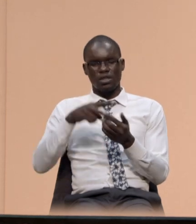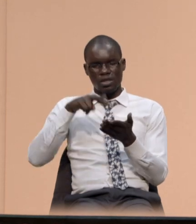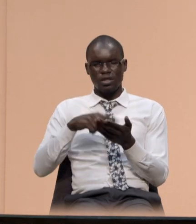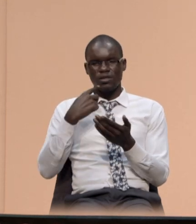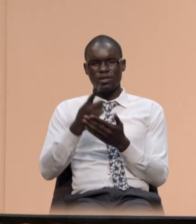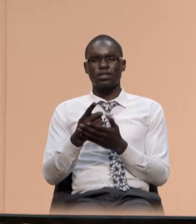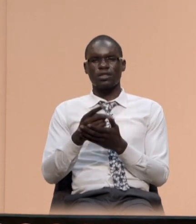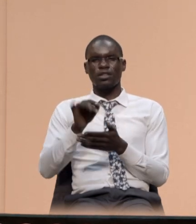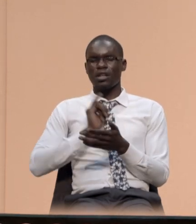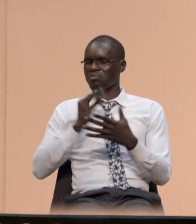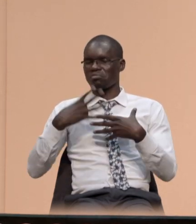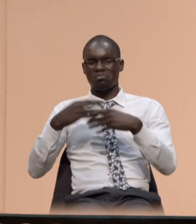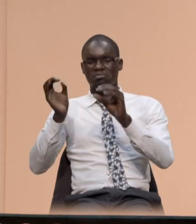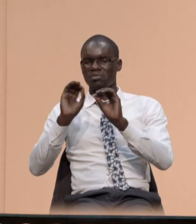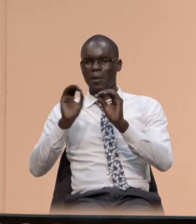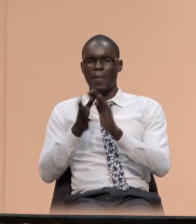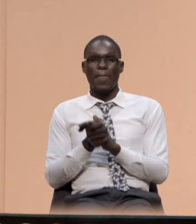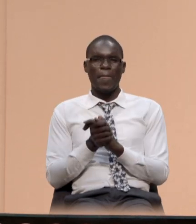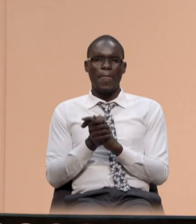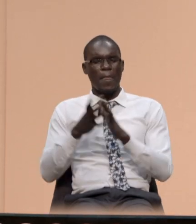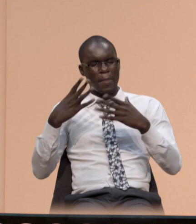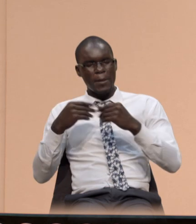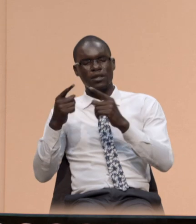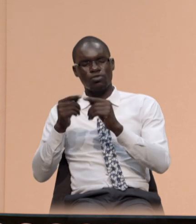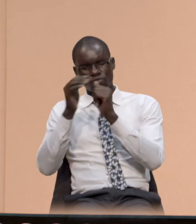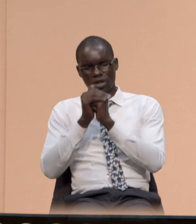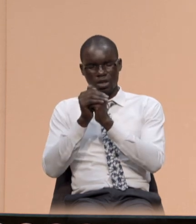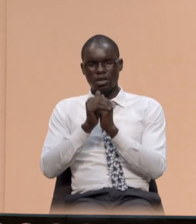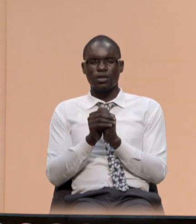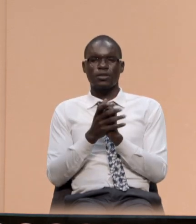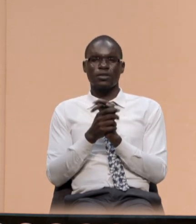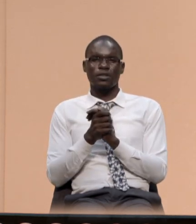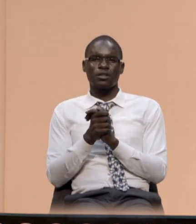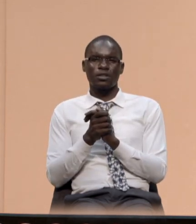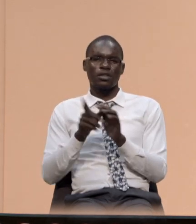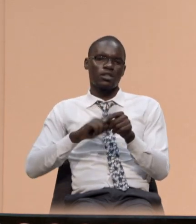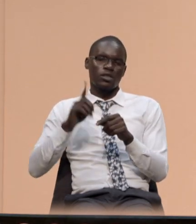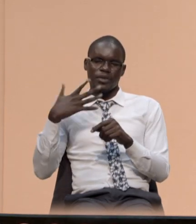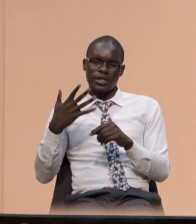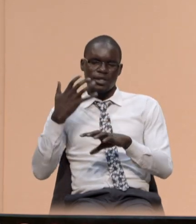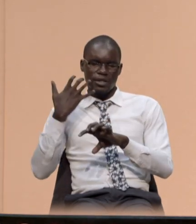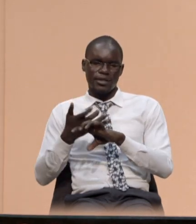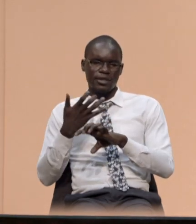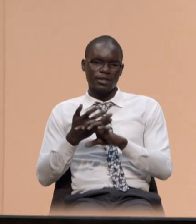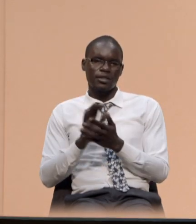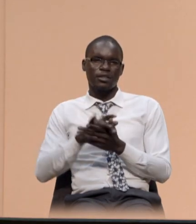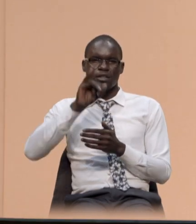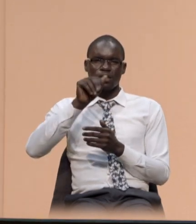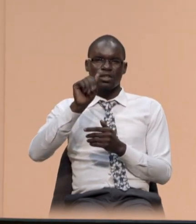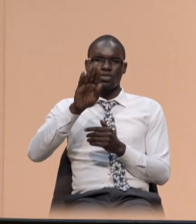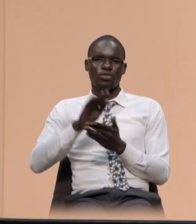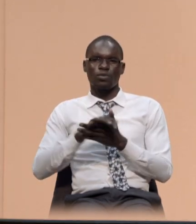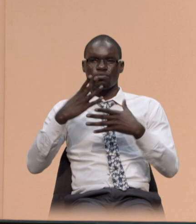akasema, no, I'm going nowhere. I'm going to worship. Oh, watumishi wa Bwana, when things are hard, Job is going